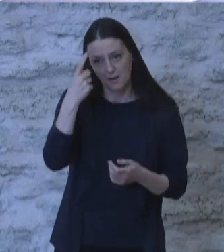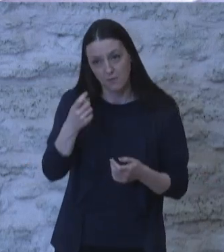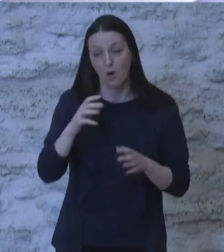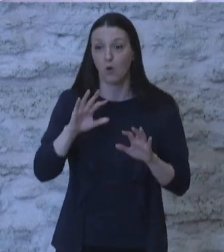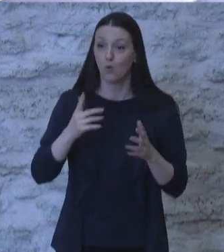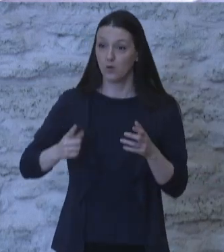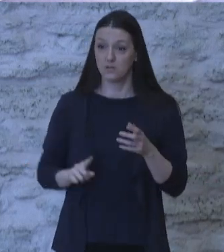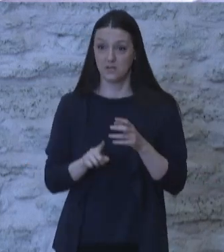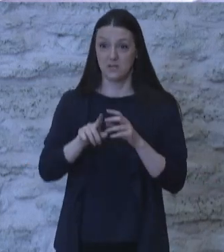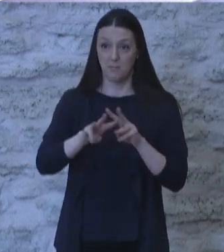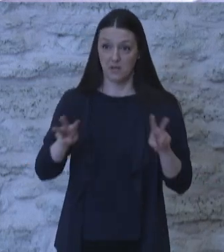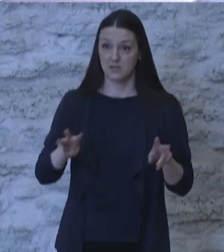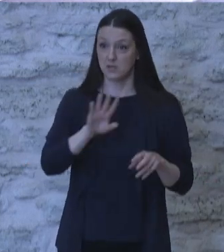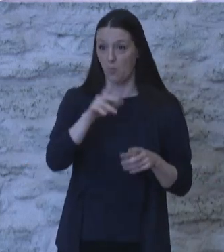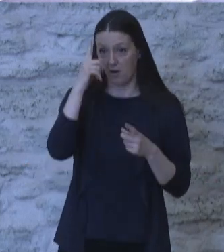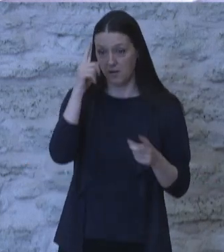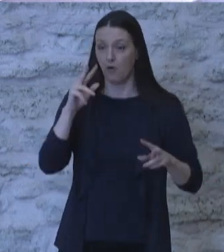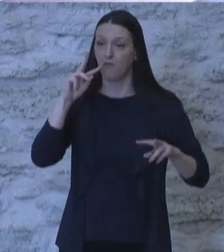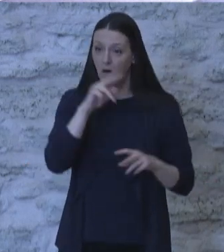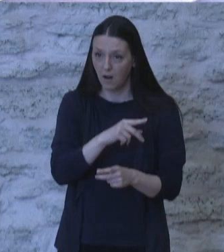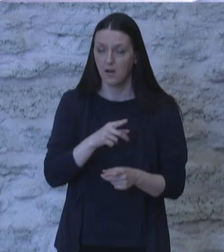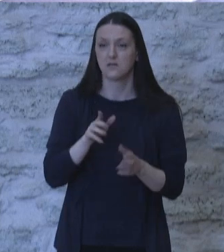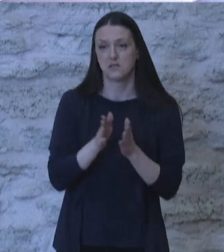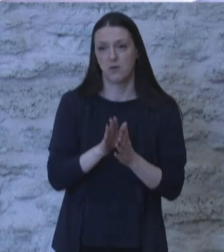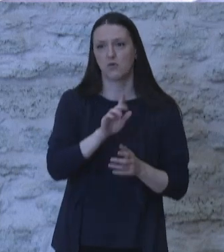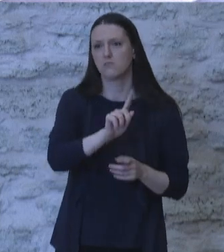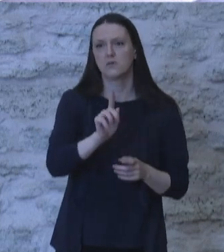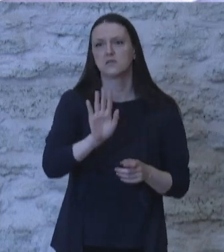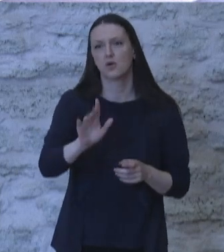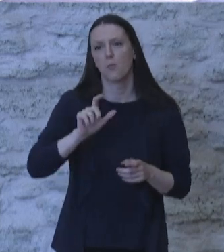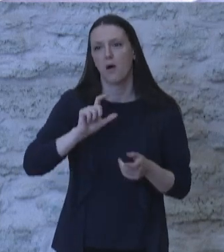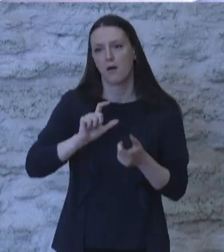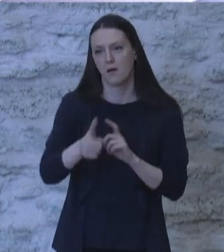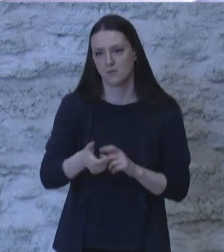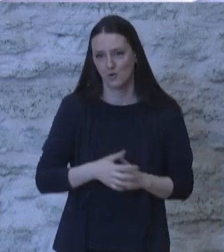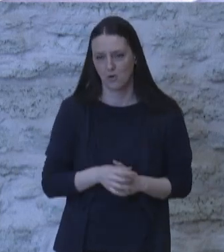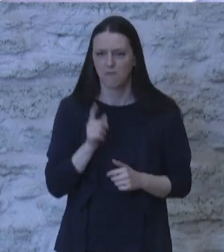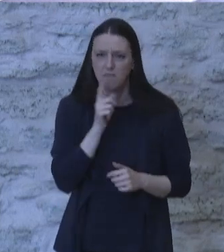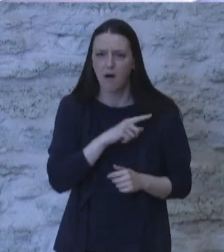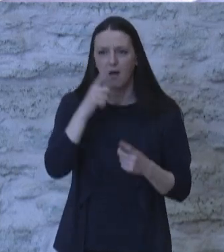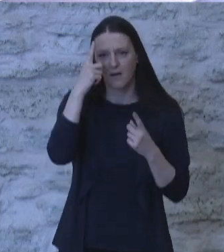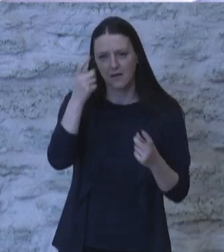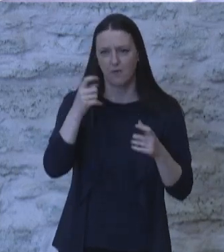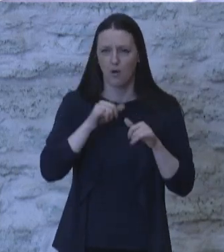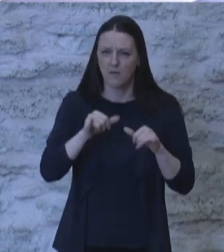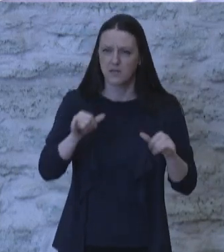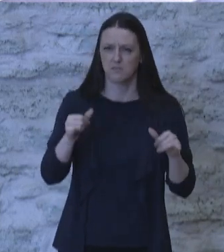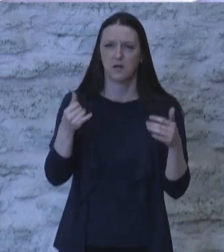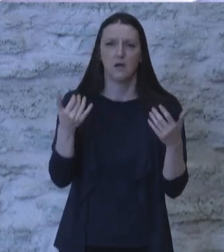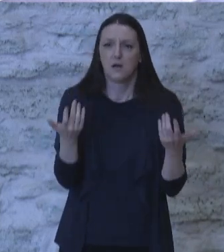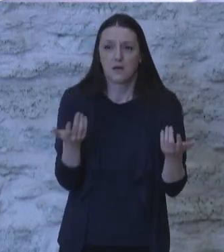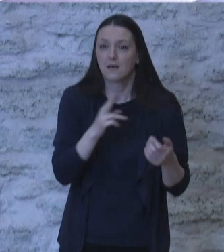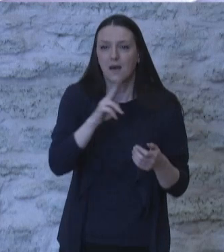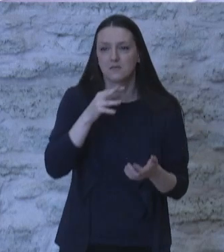siseministri esitatud info ei vasta tõele, siis milline on sinu reaktsioon siseministri valeinfo levitamisele? Ja kas siseminister peaks vastutama